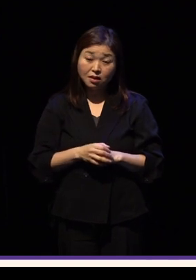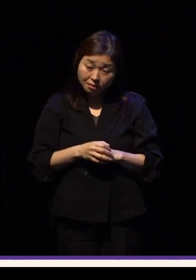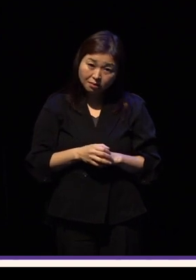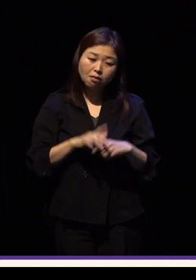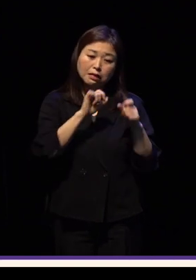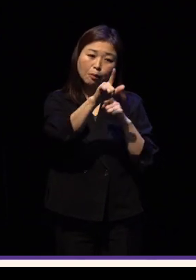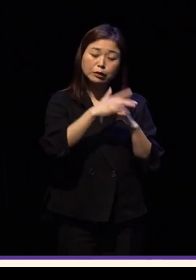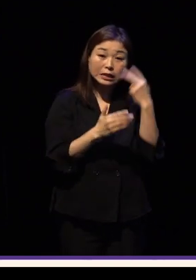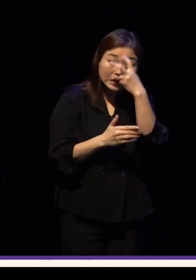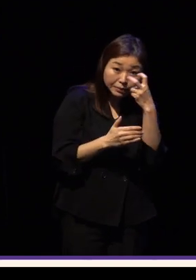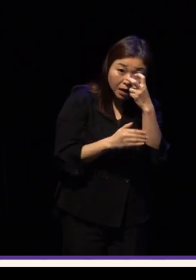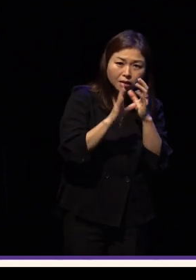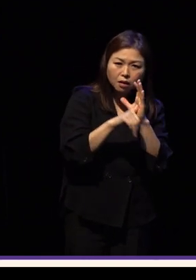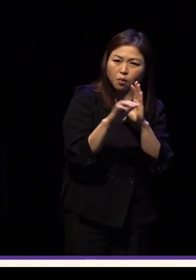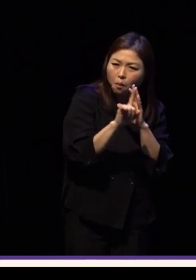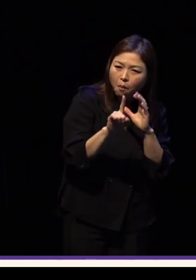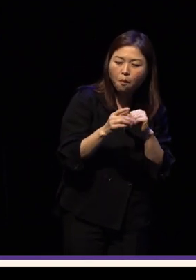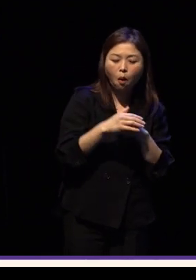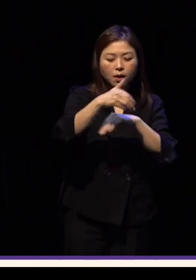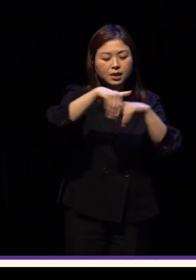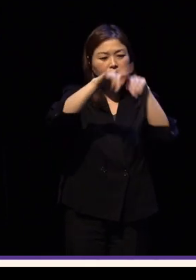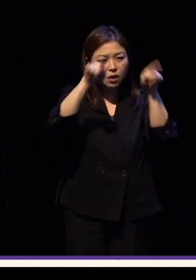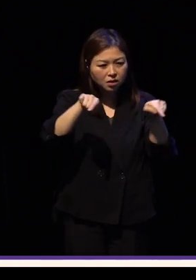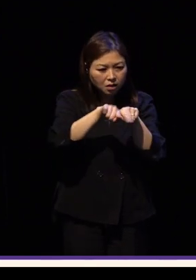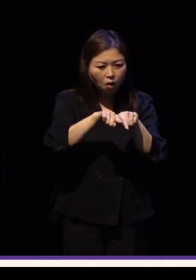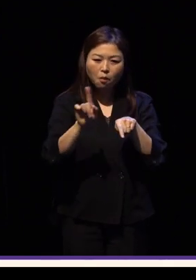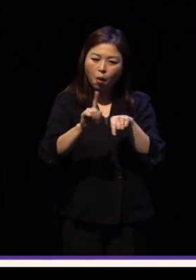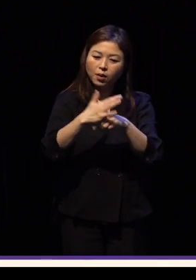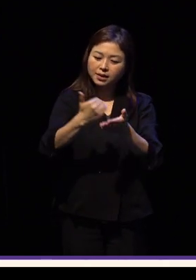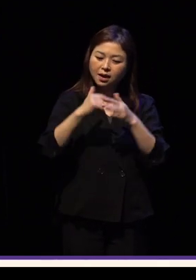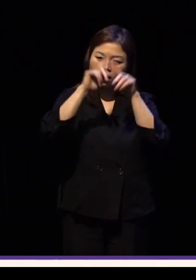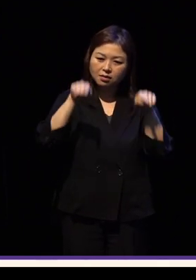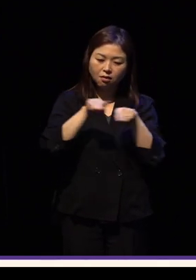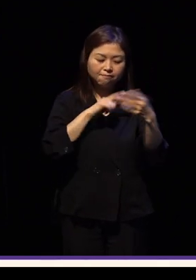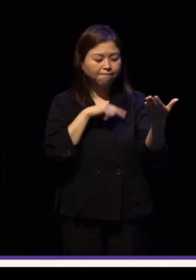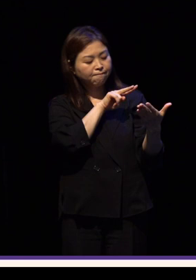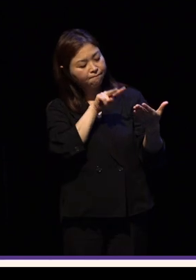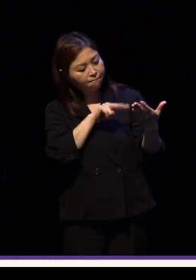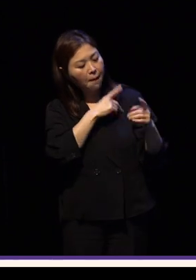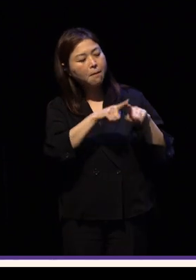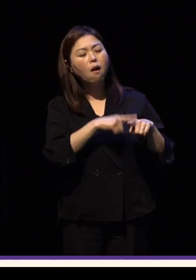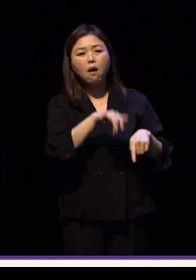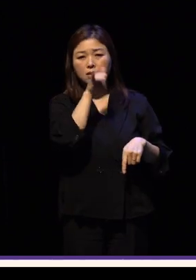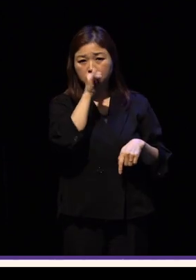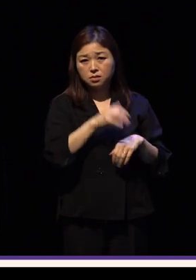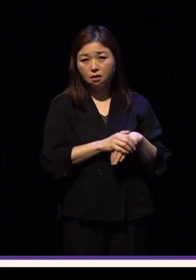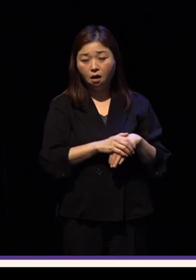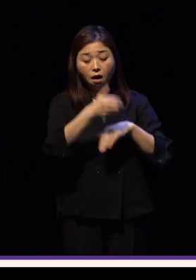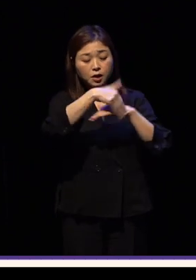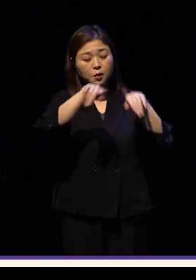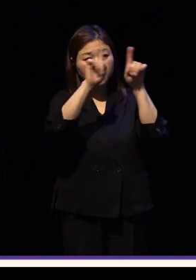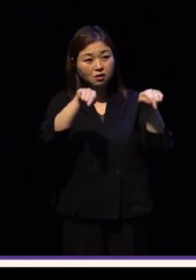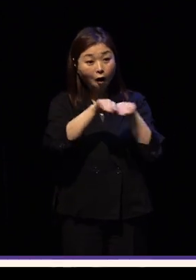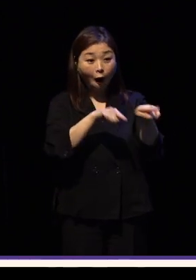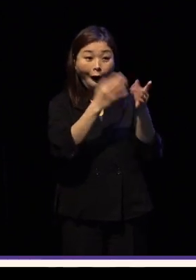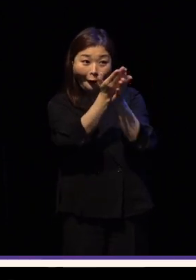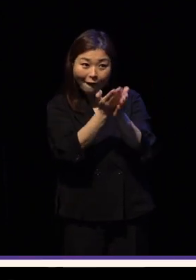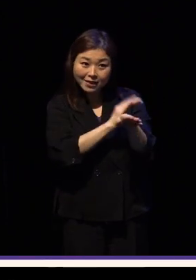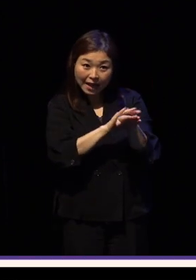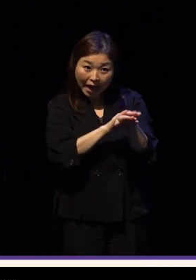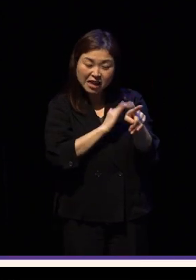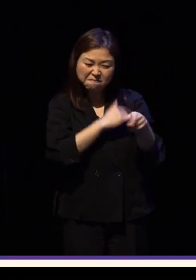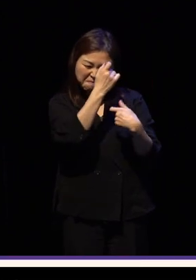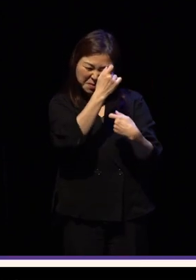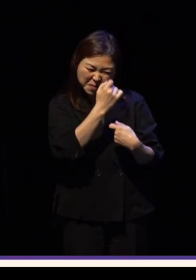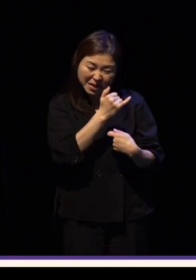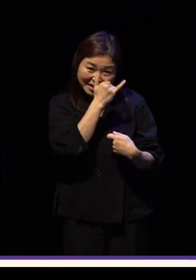다 기획서, 제안서를 중심으로 하다 보니까 기획서가 잘 틀에 맞춰서 잘 짜져